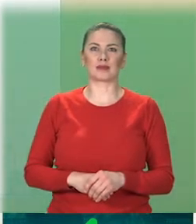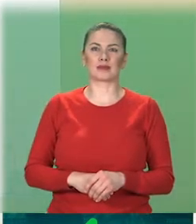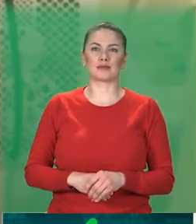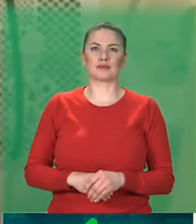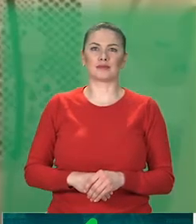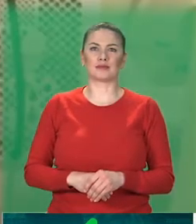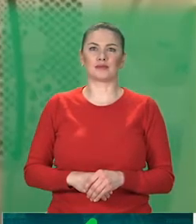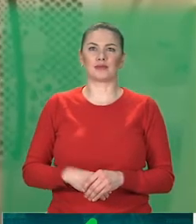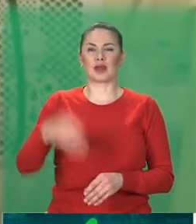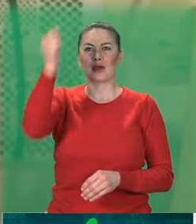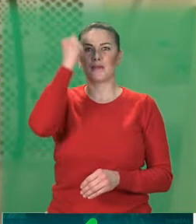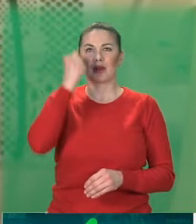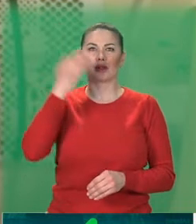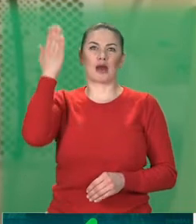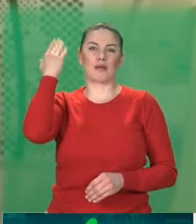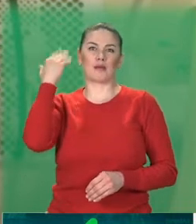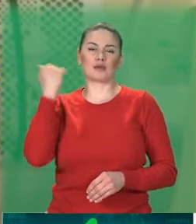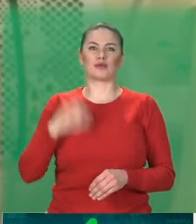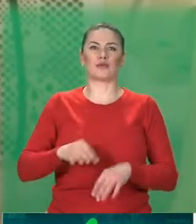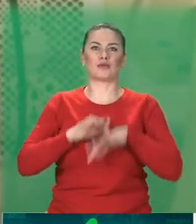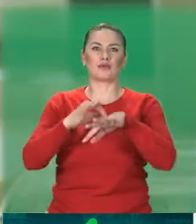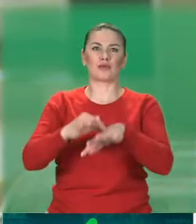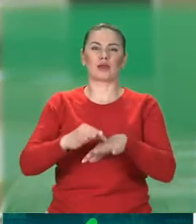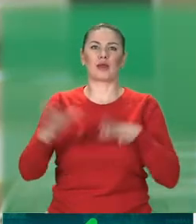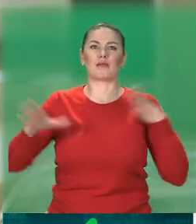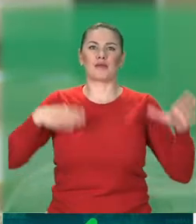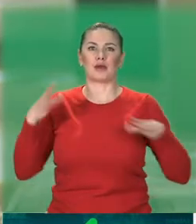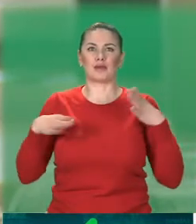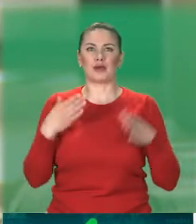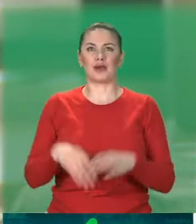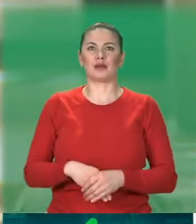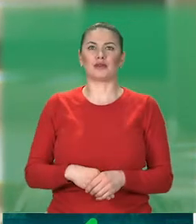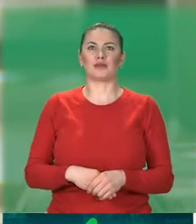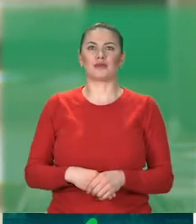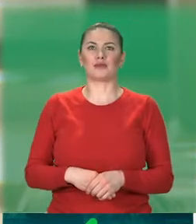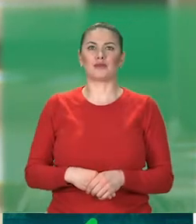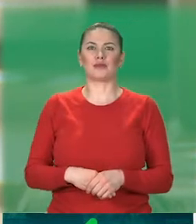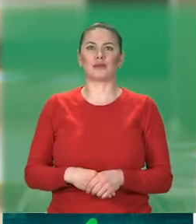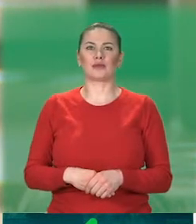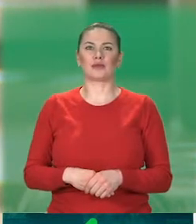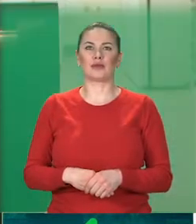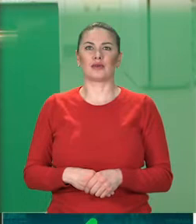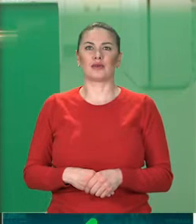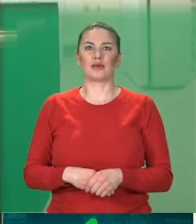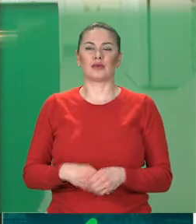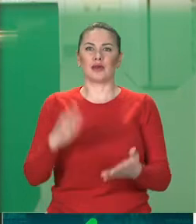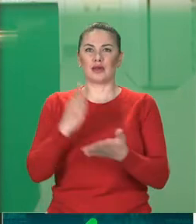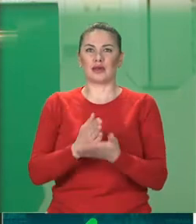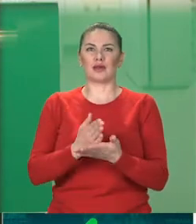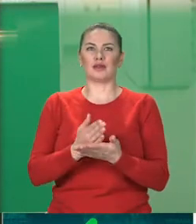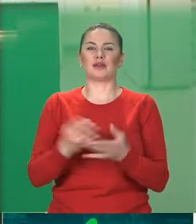профмастерству он полностью оснащен современным оборудованием. В качестве наставников здесь выступают эксперты WorldSkills. Люди